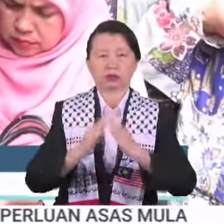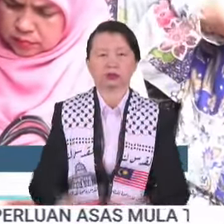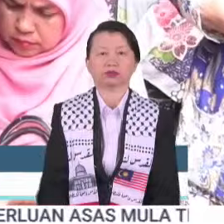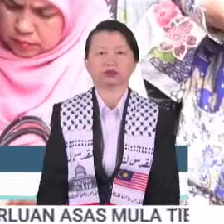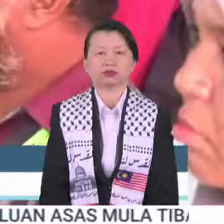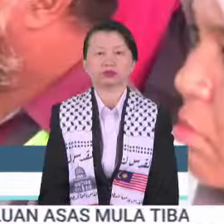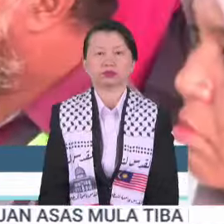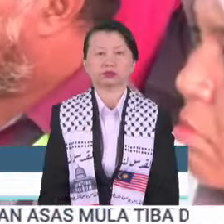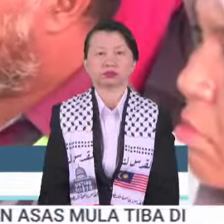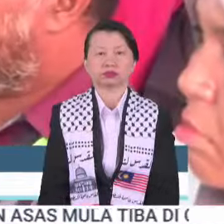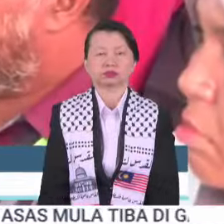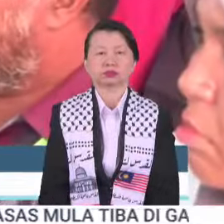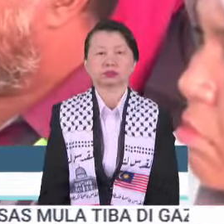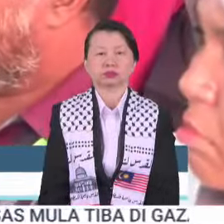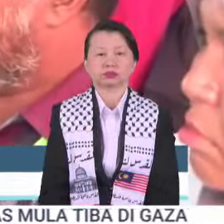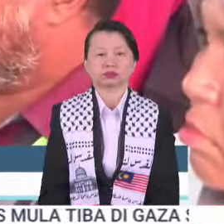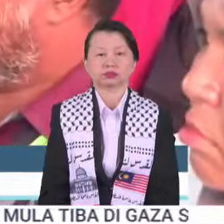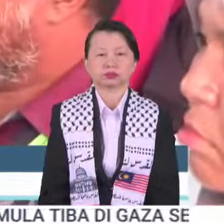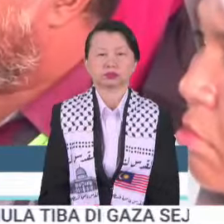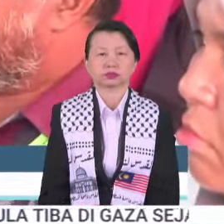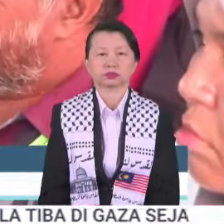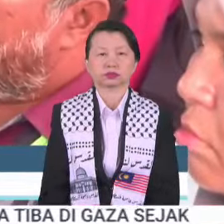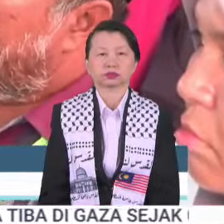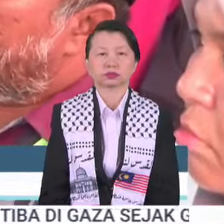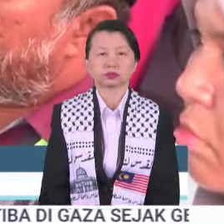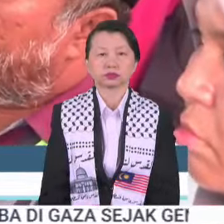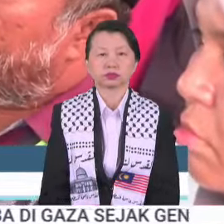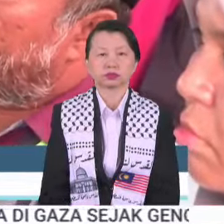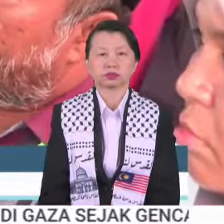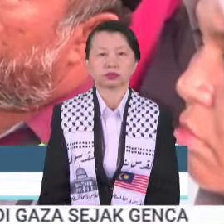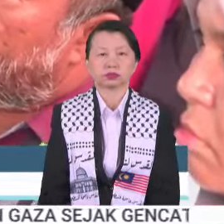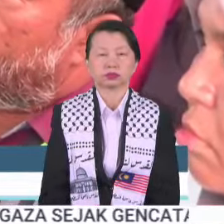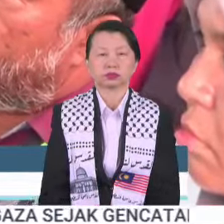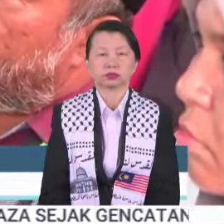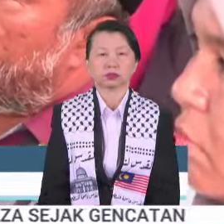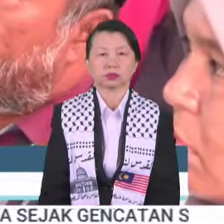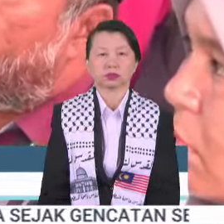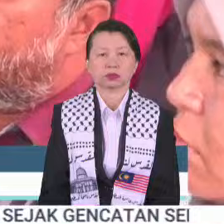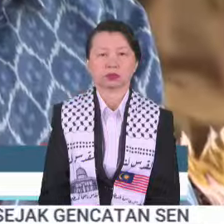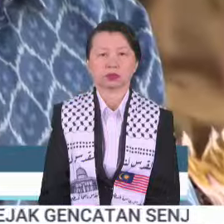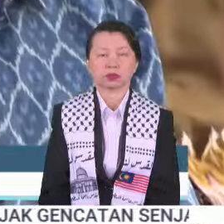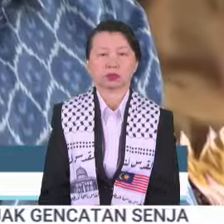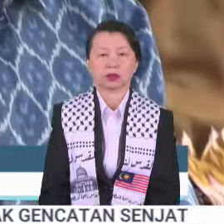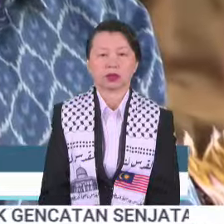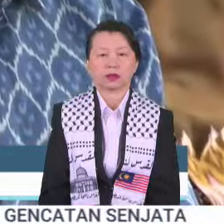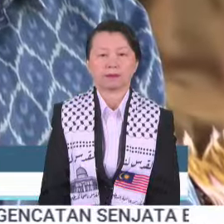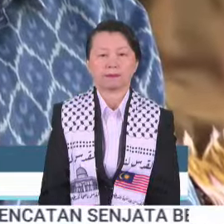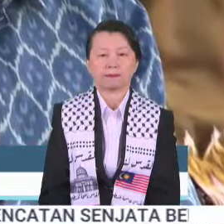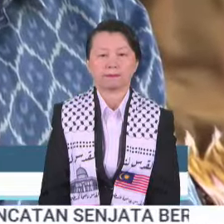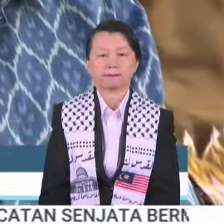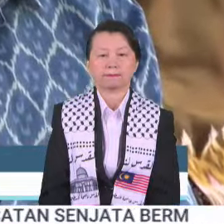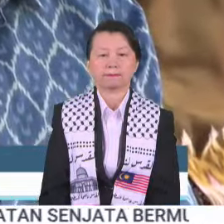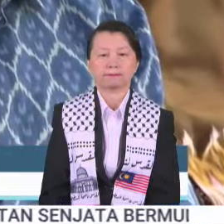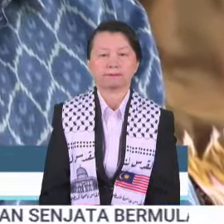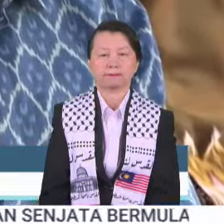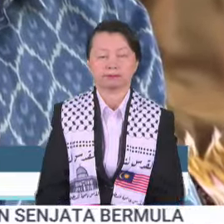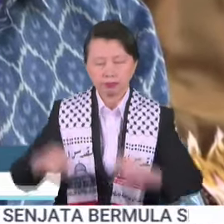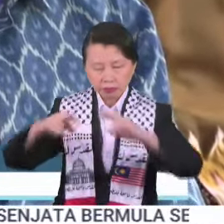rumah bismillahirrahmanirrahim assalamualaikum warahmatullahi wabarak berdasarkan kepada